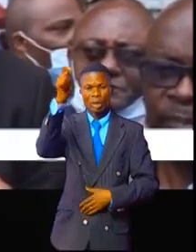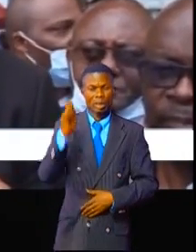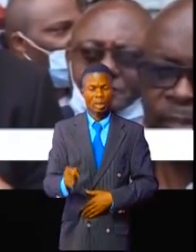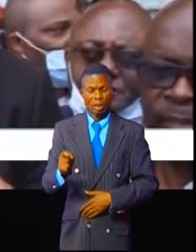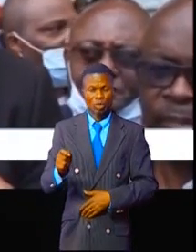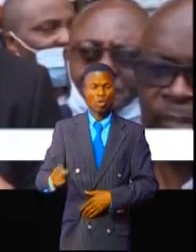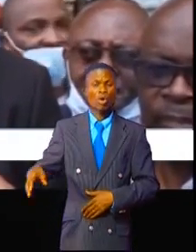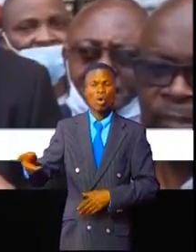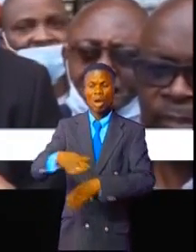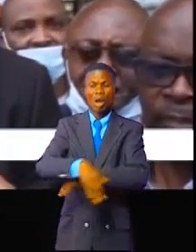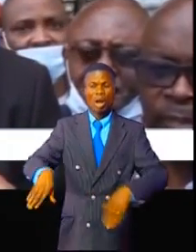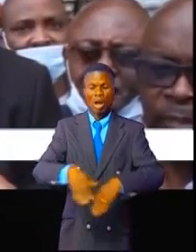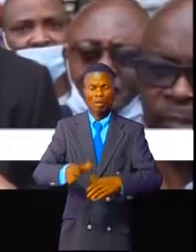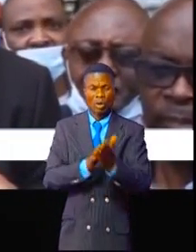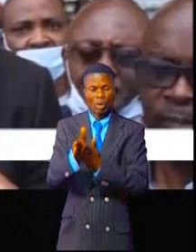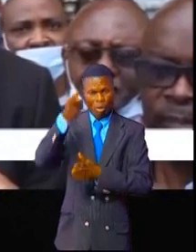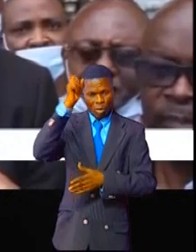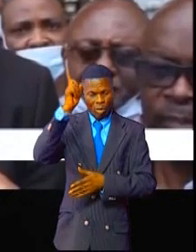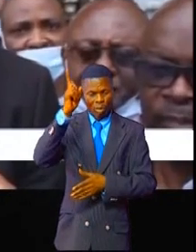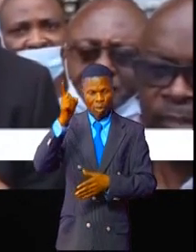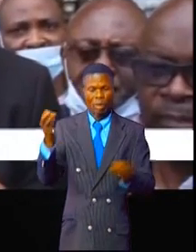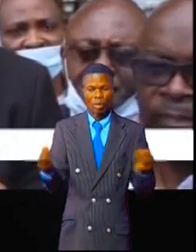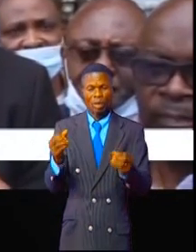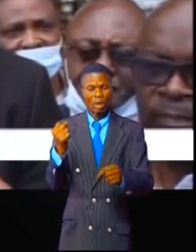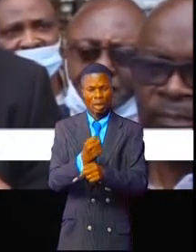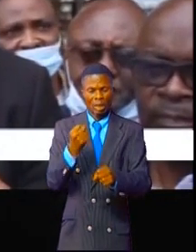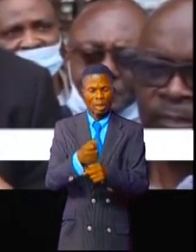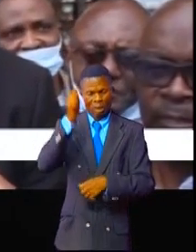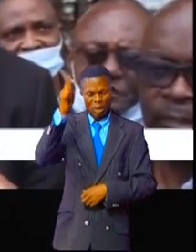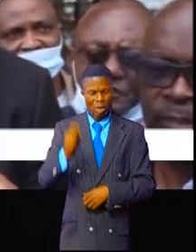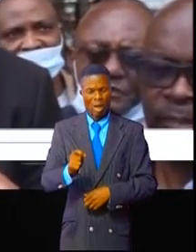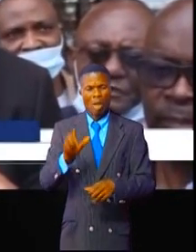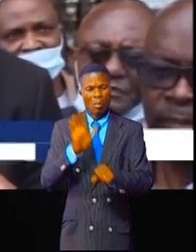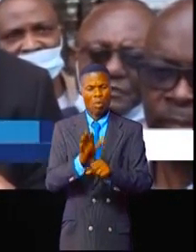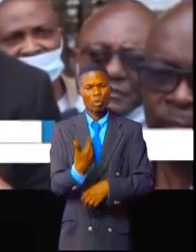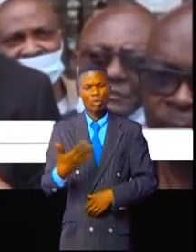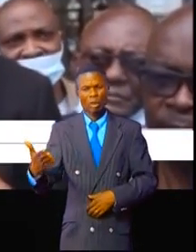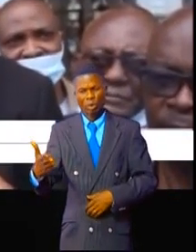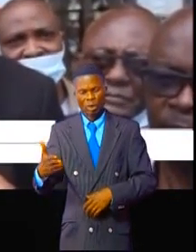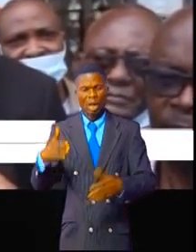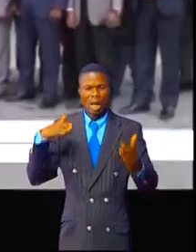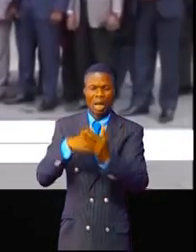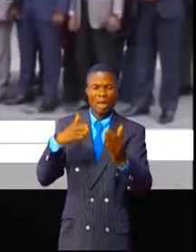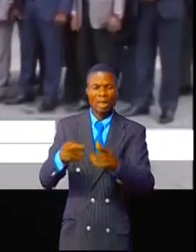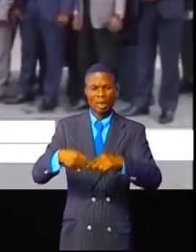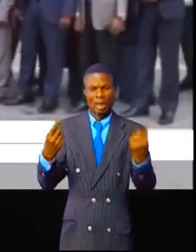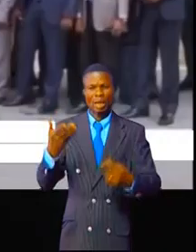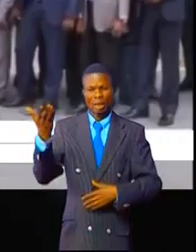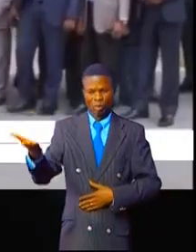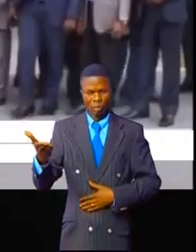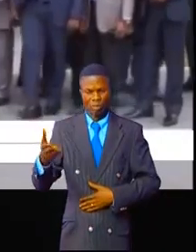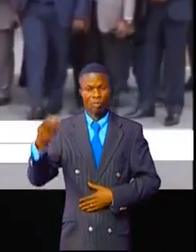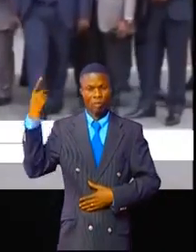front on y met un accent particulier en tout cas pour que notre armée puisse être dotés de moyens pour pouvoir combattre cet ennemi cezelly